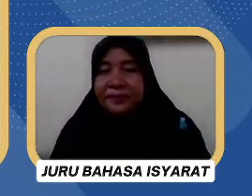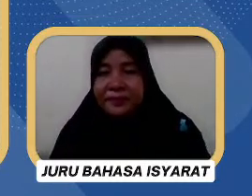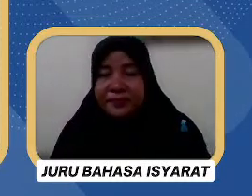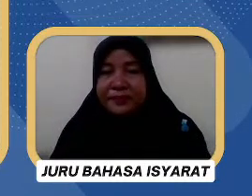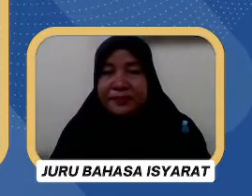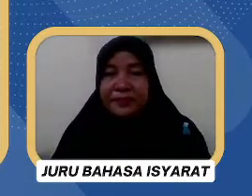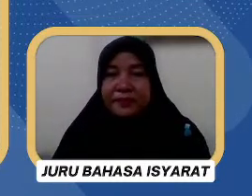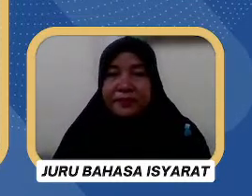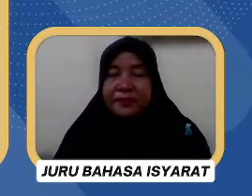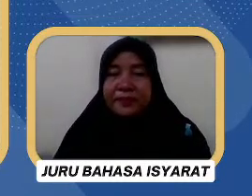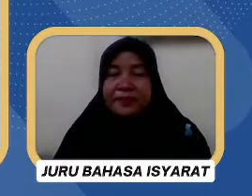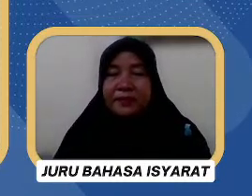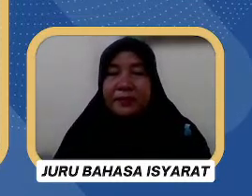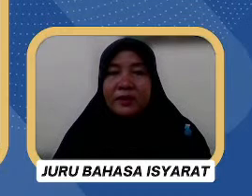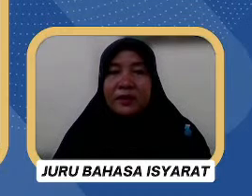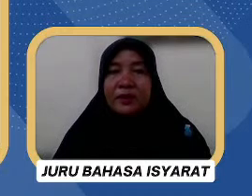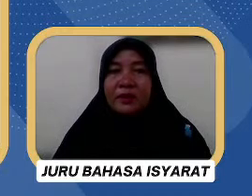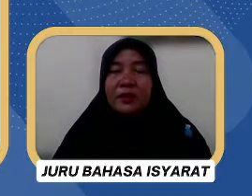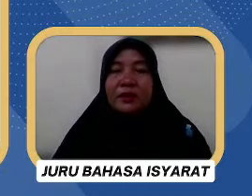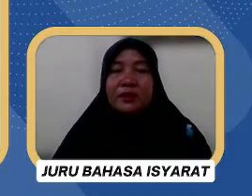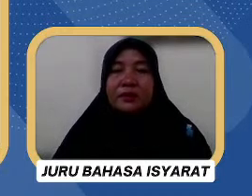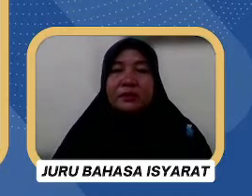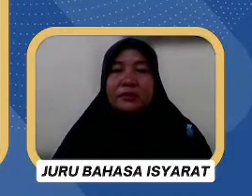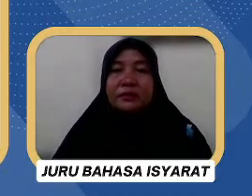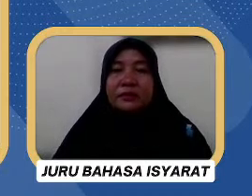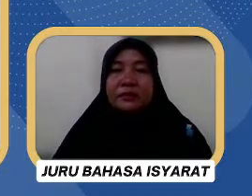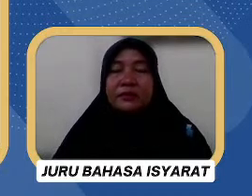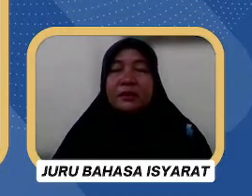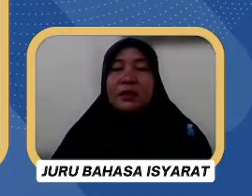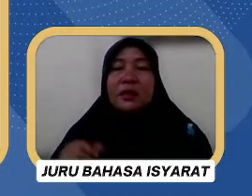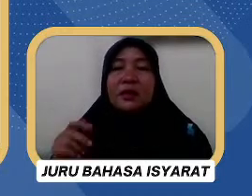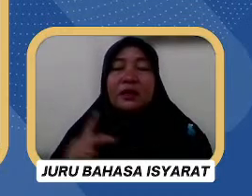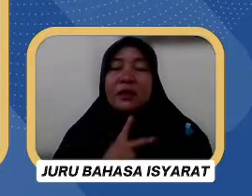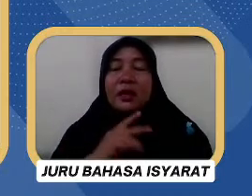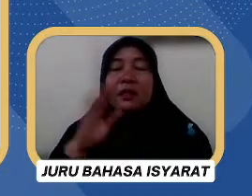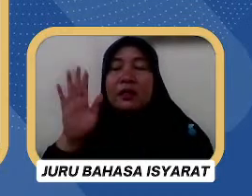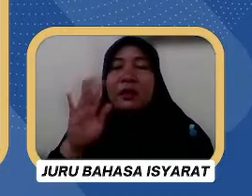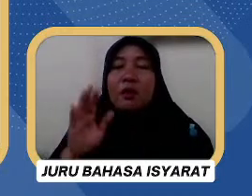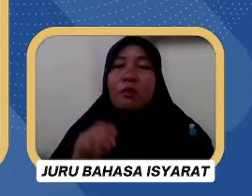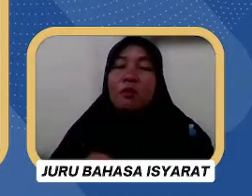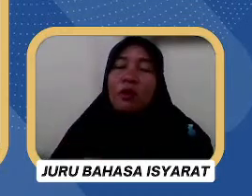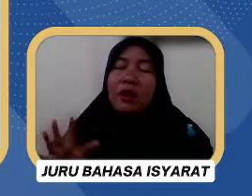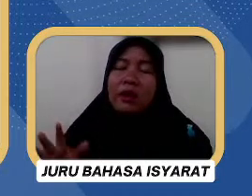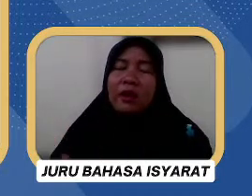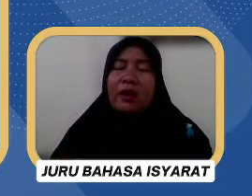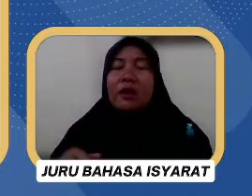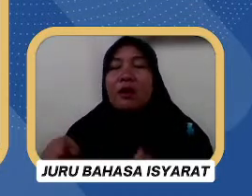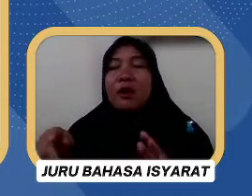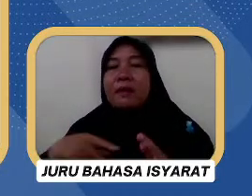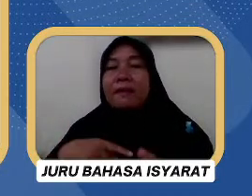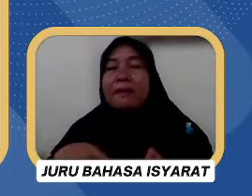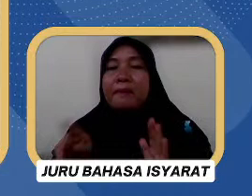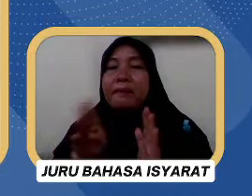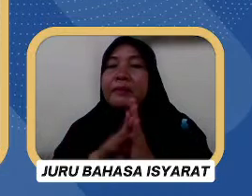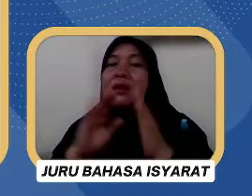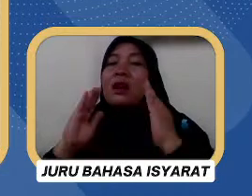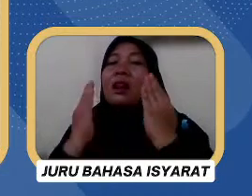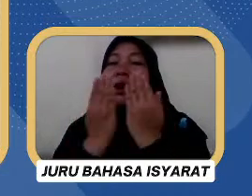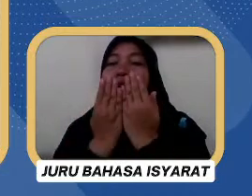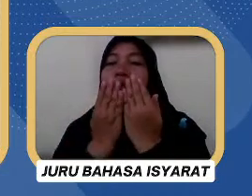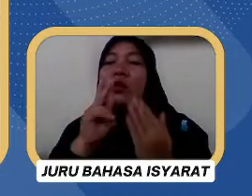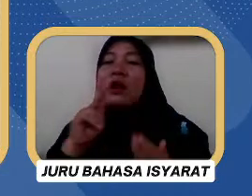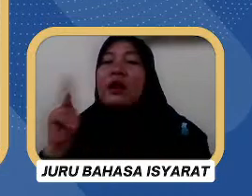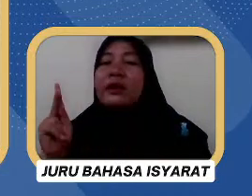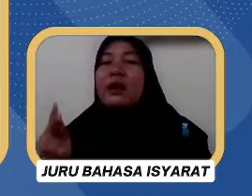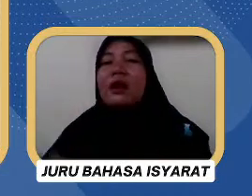hate speech, kita melakukan olok-olokan kepada orang lain, melakukan tindakan berkata kasar di ruang digital. Itu